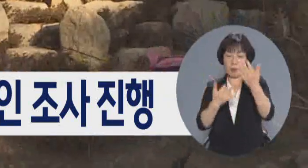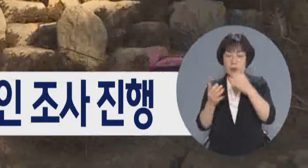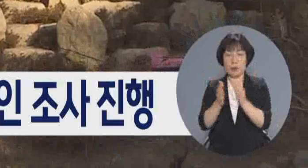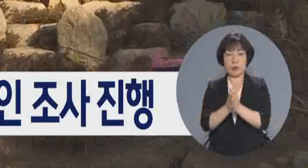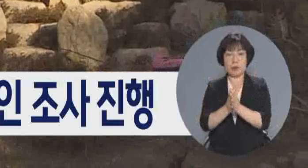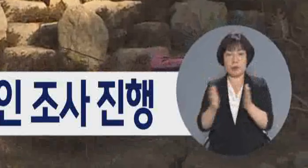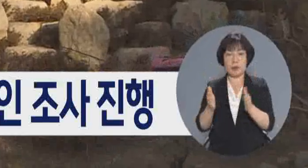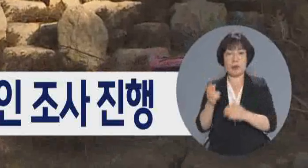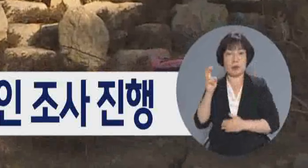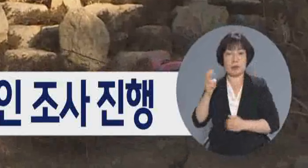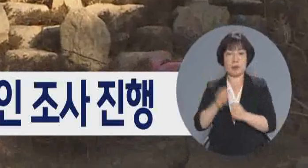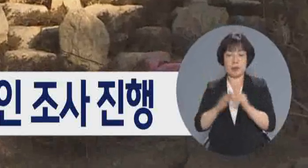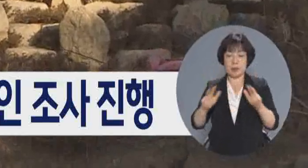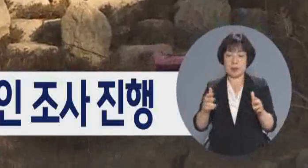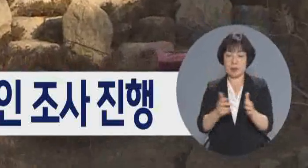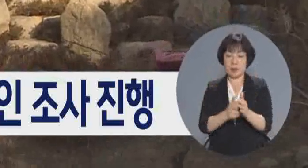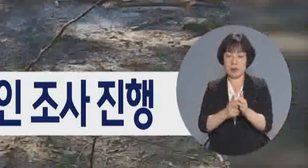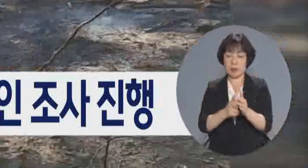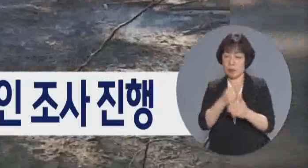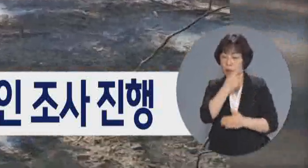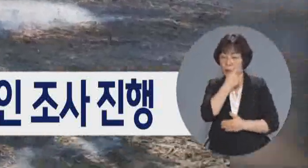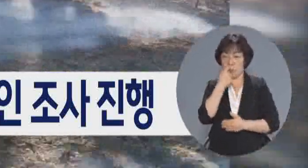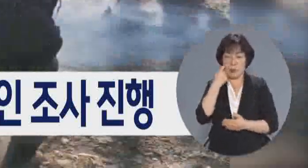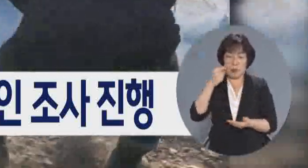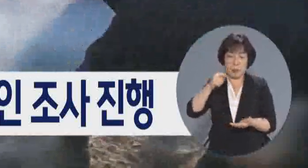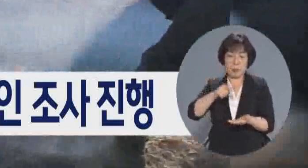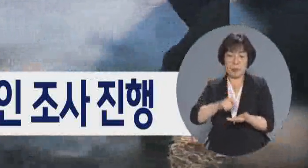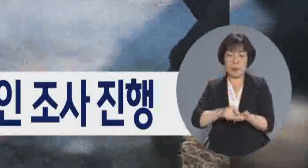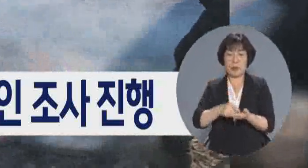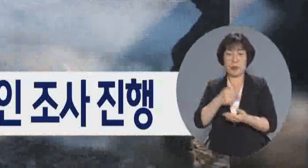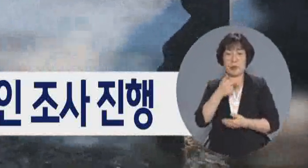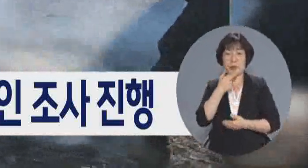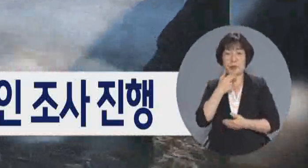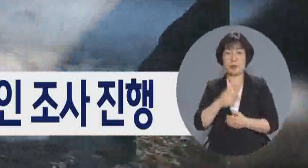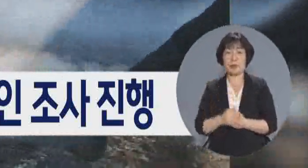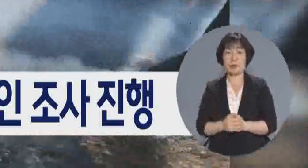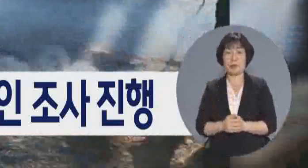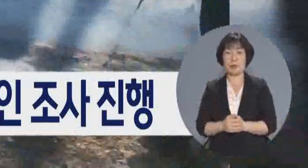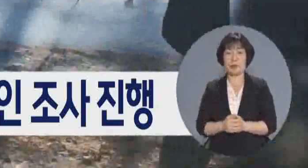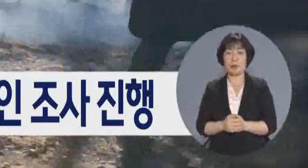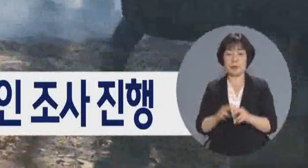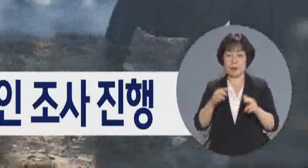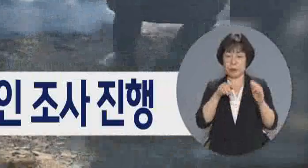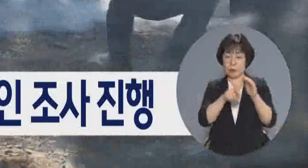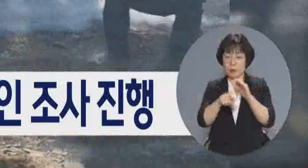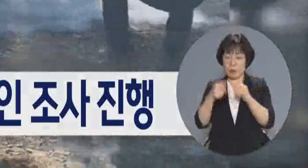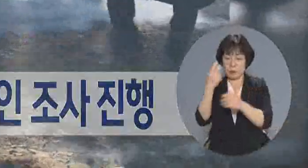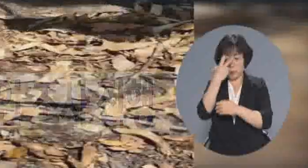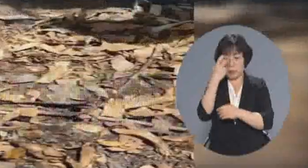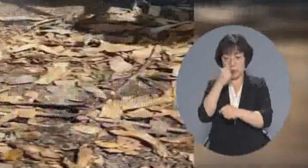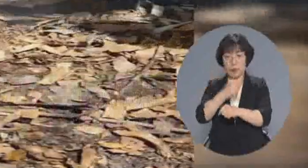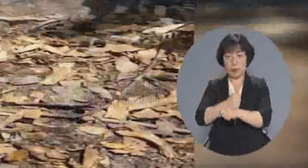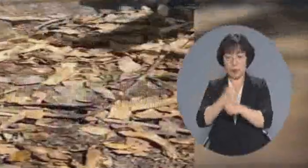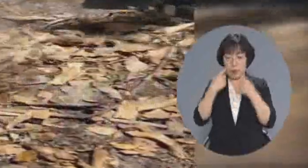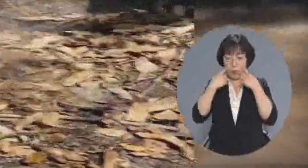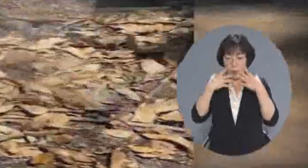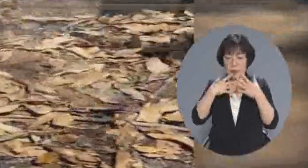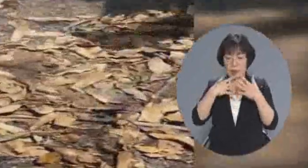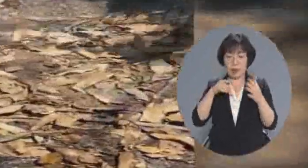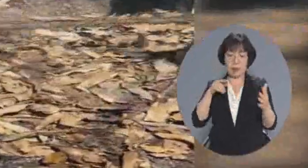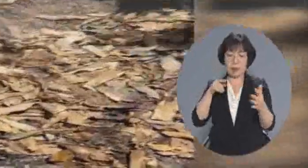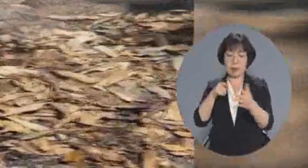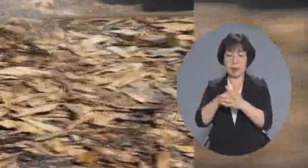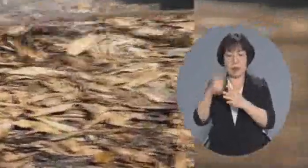가능성이 높지만 현재까지 원인을 추정할 수 있는 단서는 발견되지 않았다며 현장 탐문 등을 통해 정확한 화재